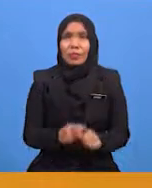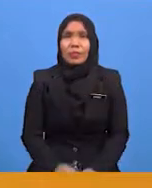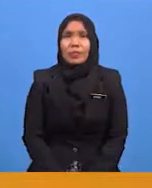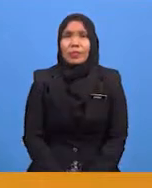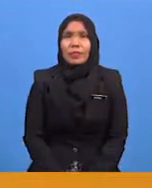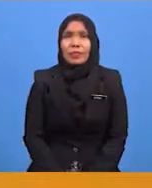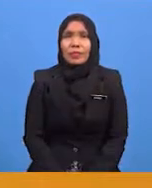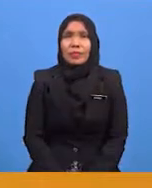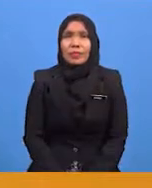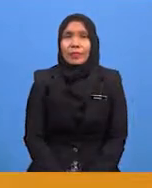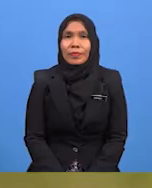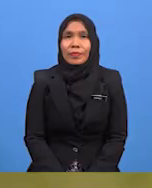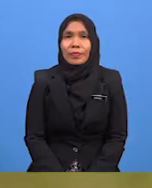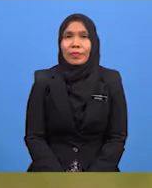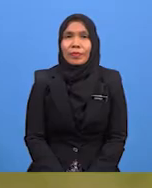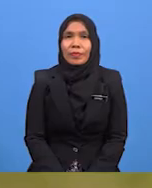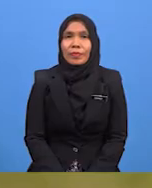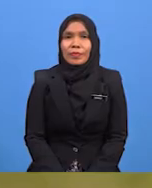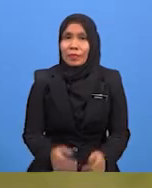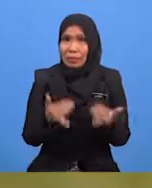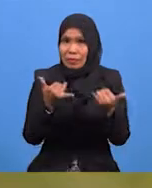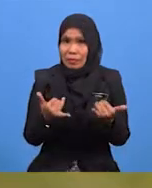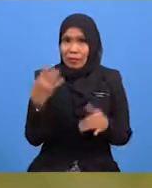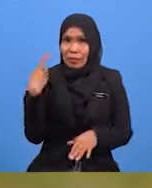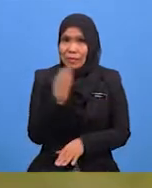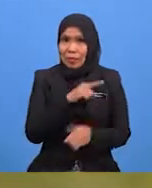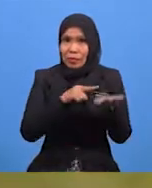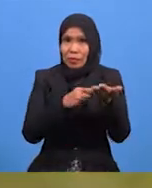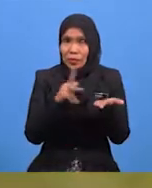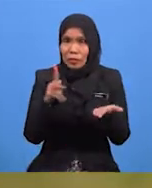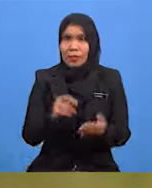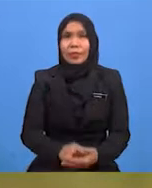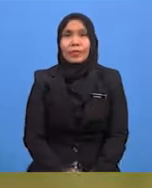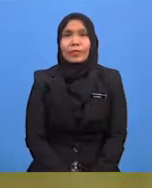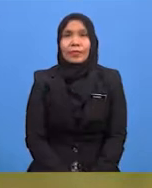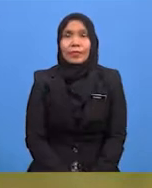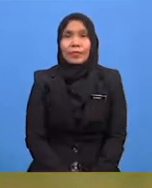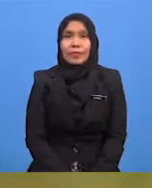Tanpa membuang masa, kita akan mulakan pelajaran pada hari ini.